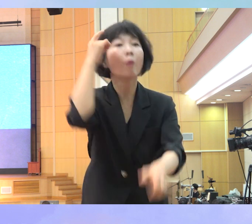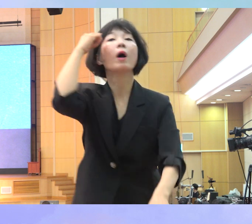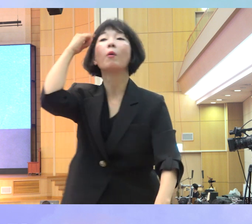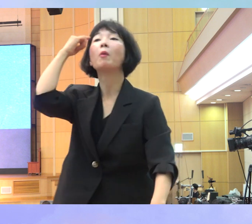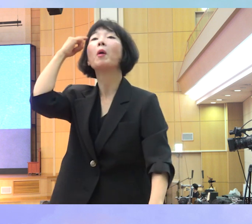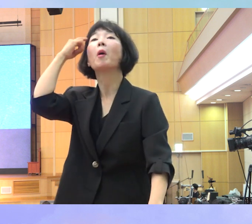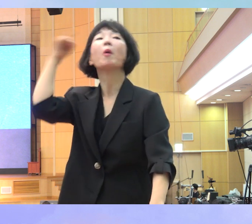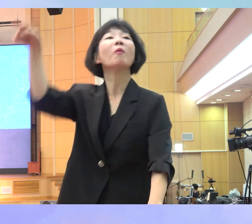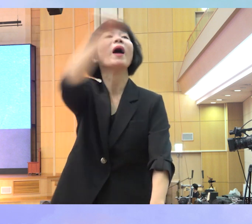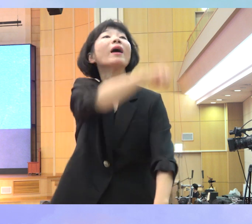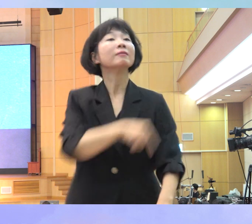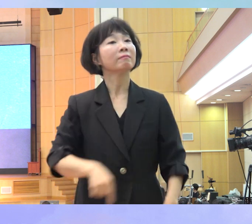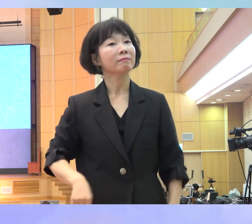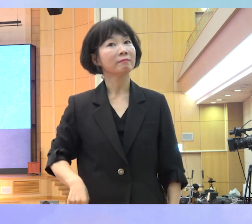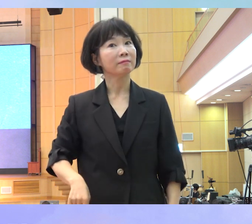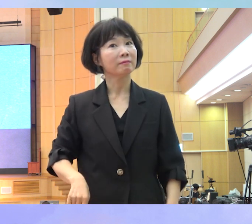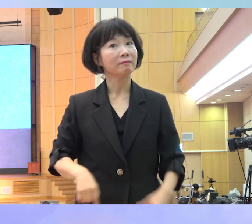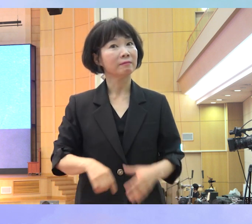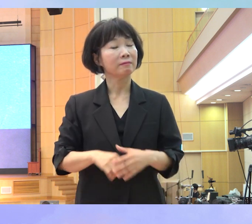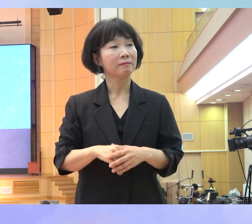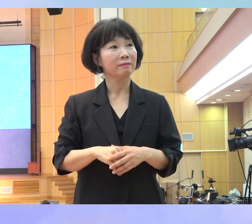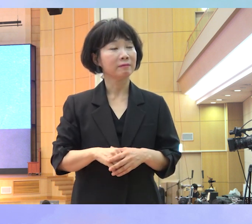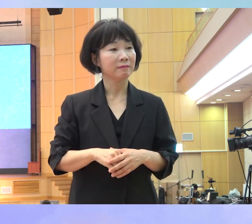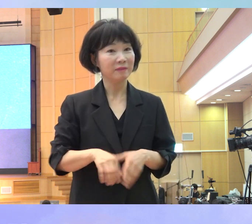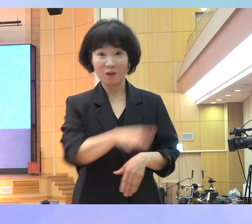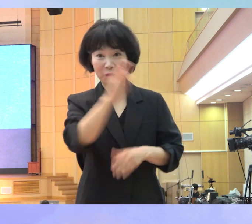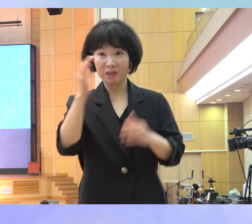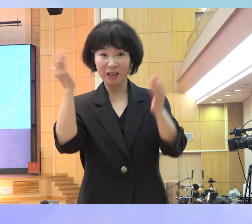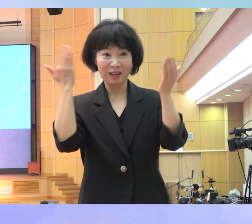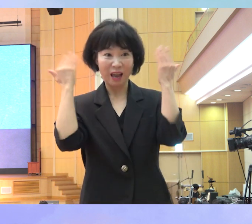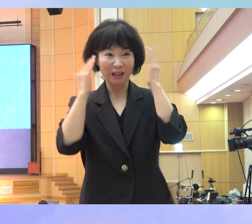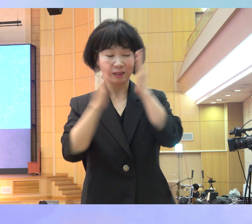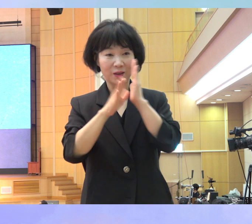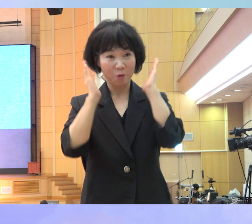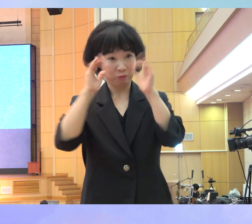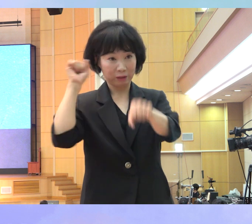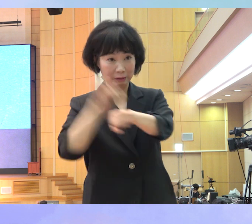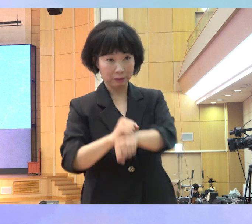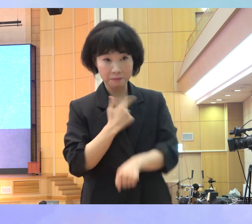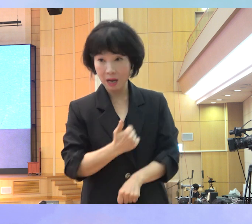우리는 공부를 잘해놓고 아이들한테 그렇게 얘기하는 거예요?